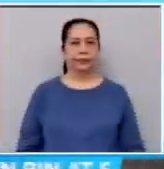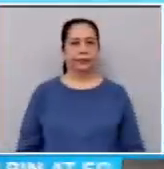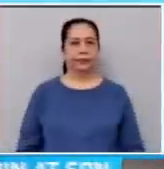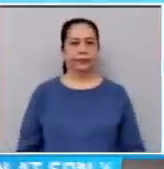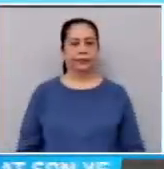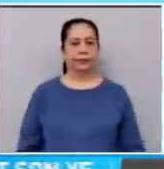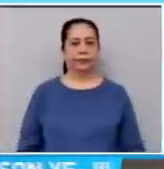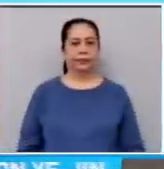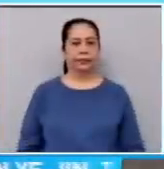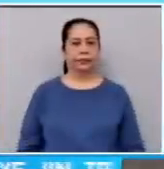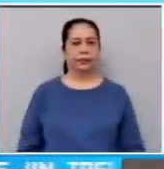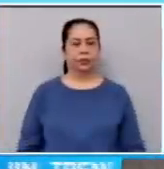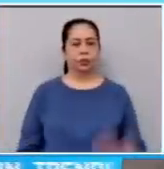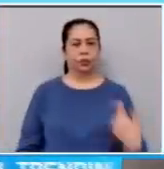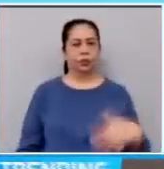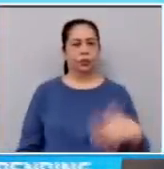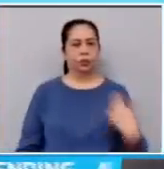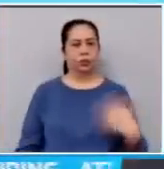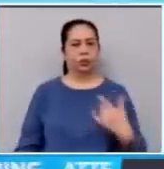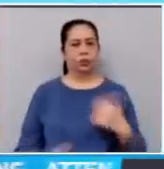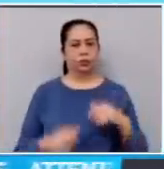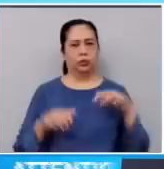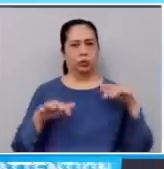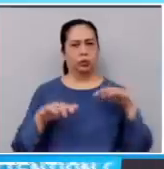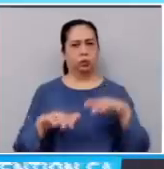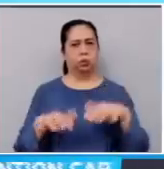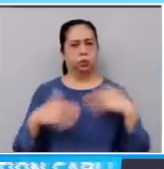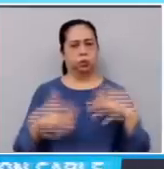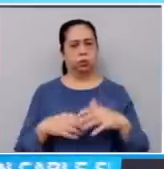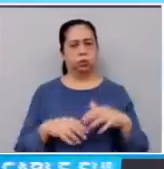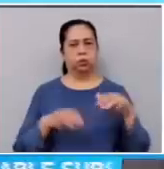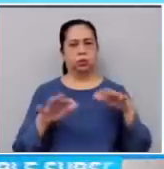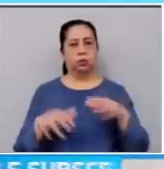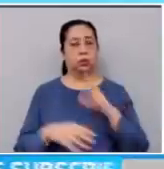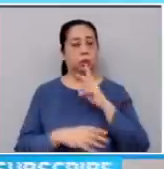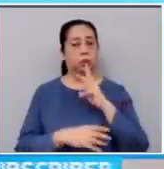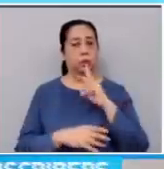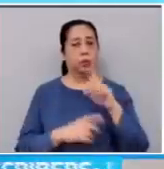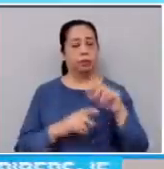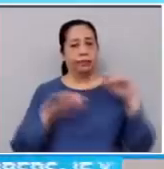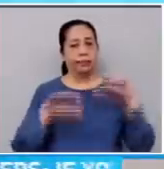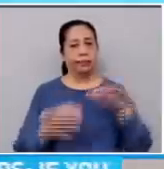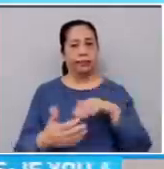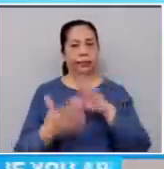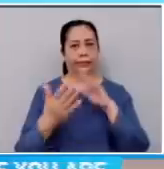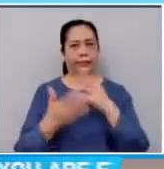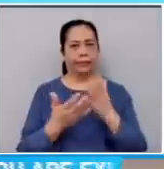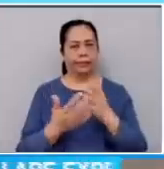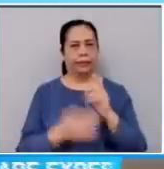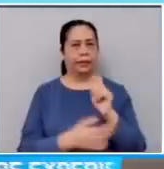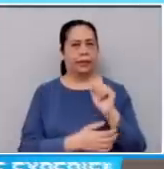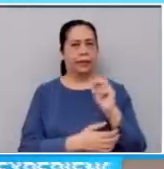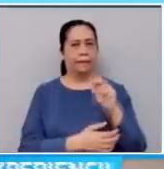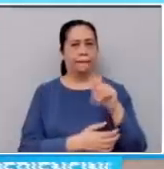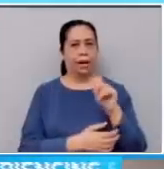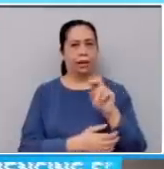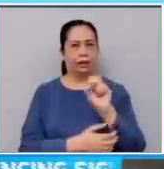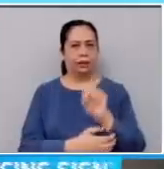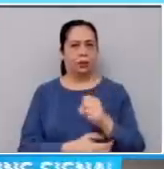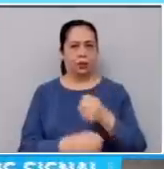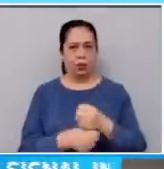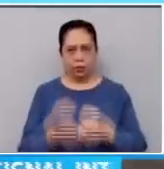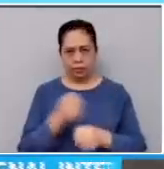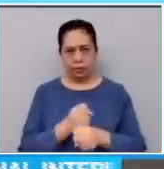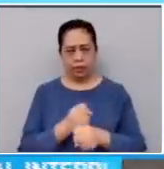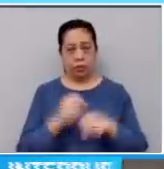grabe. Oh, suga, uy. Umaragas ang tubig ang bumungad sa ilang taga-Tampakan, South Cotabato. Umapaw ang